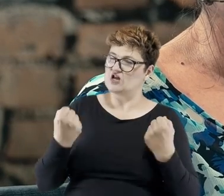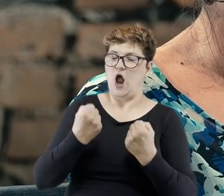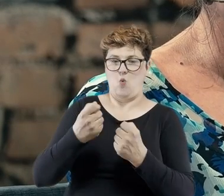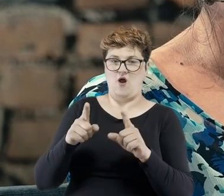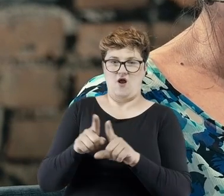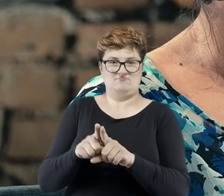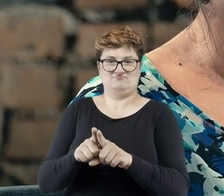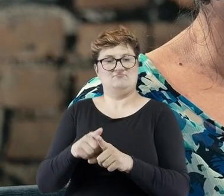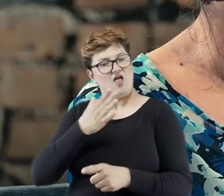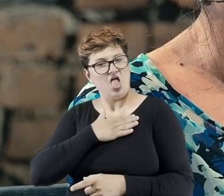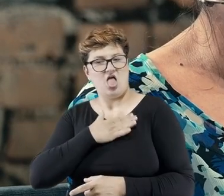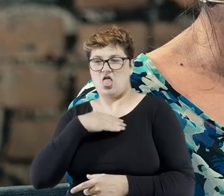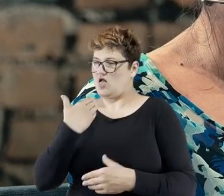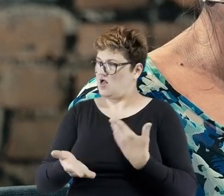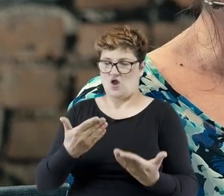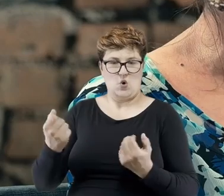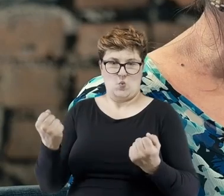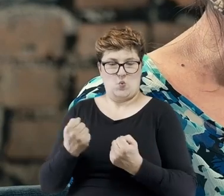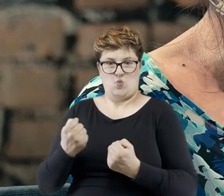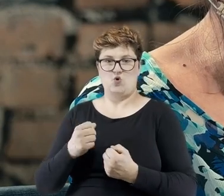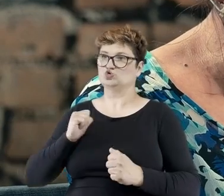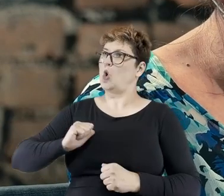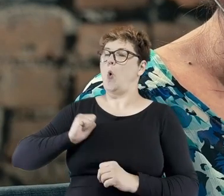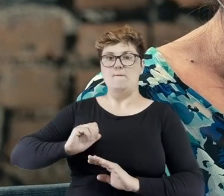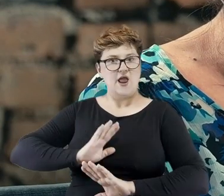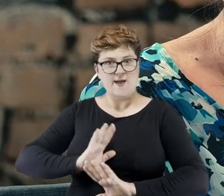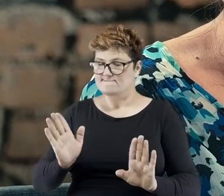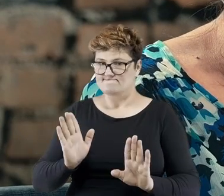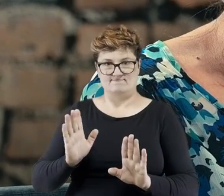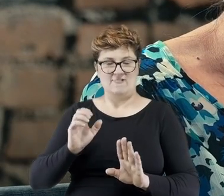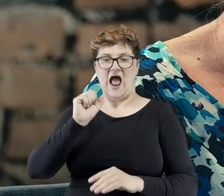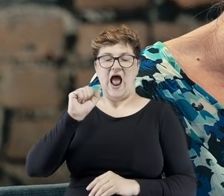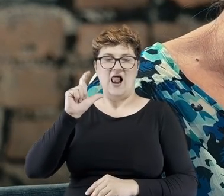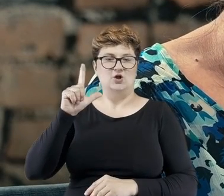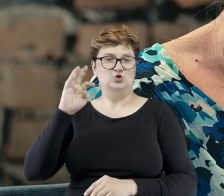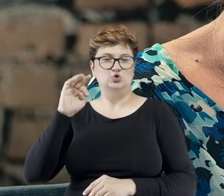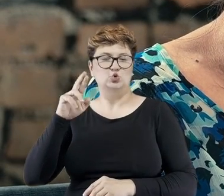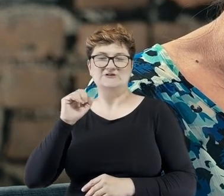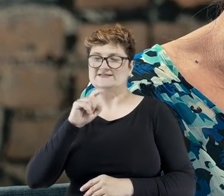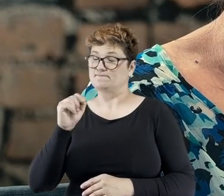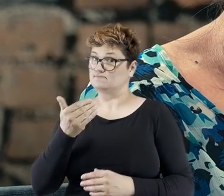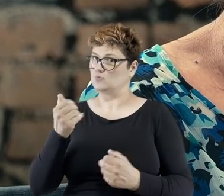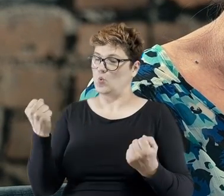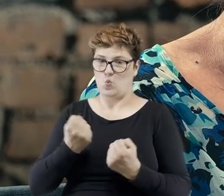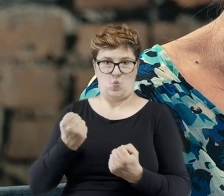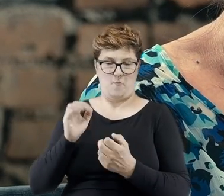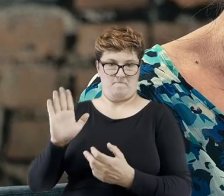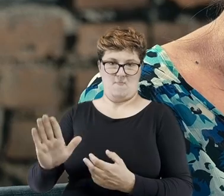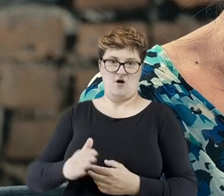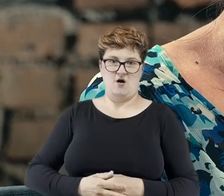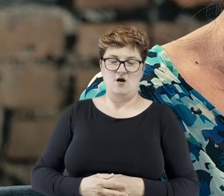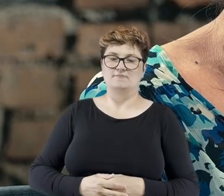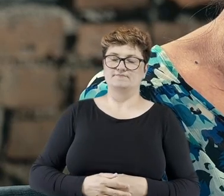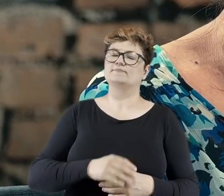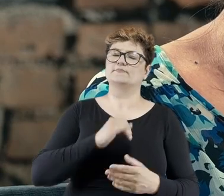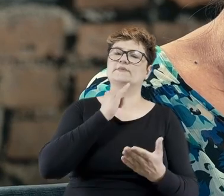społeczności, ale też osobie niezwykle dobrej, jakby absolutnej altruistki. I Przybyszewska pisze